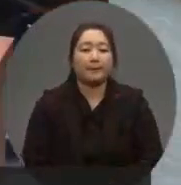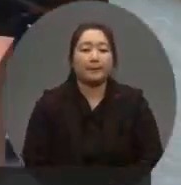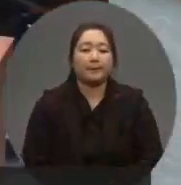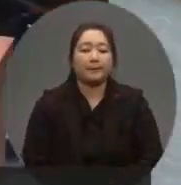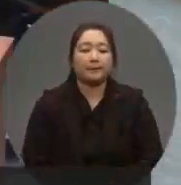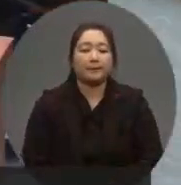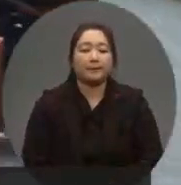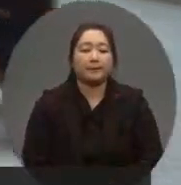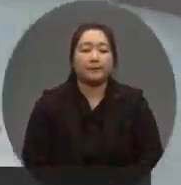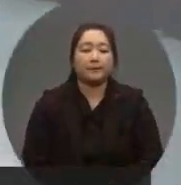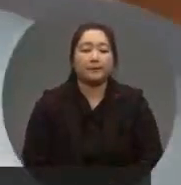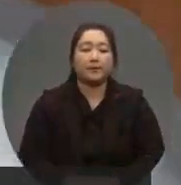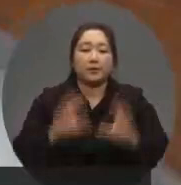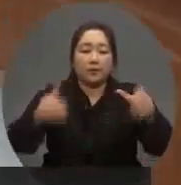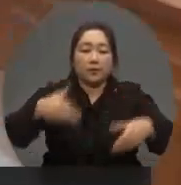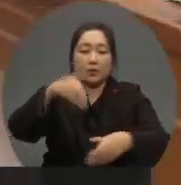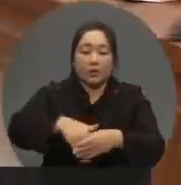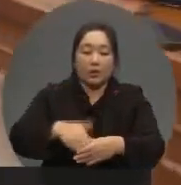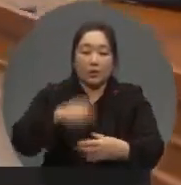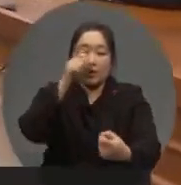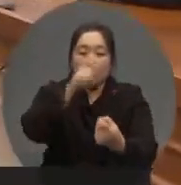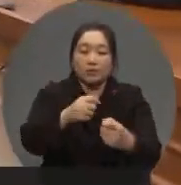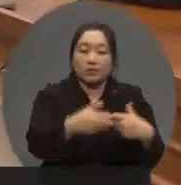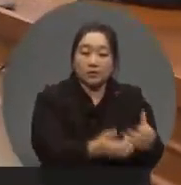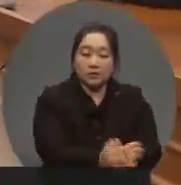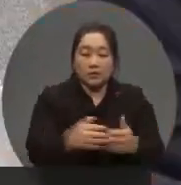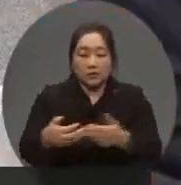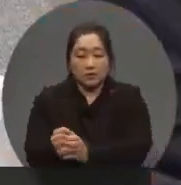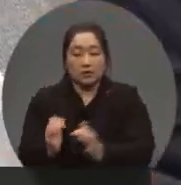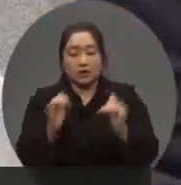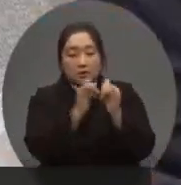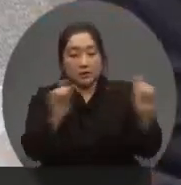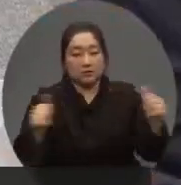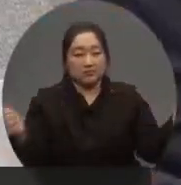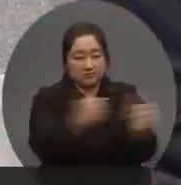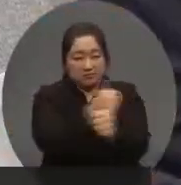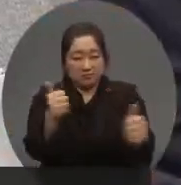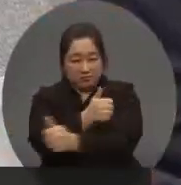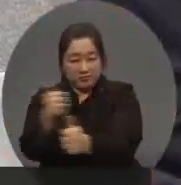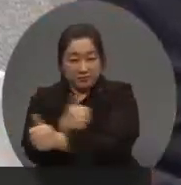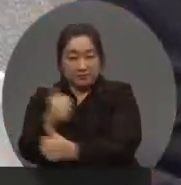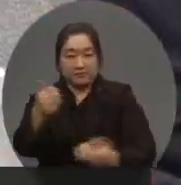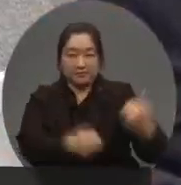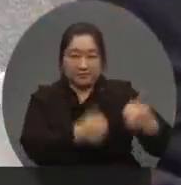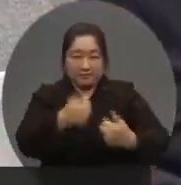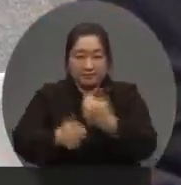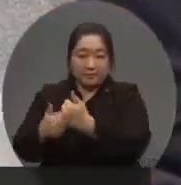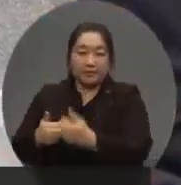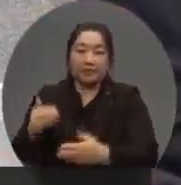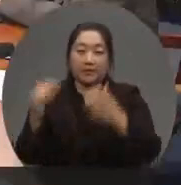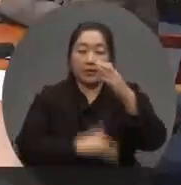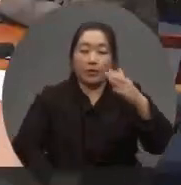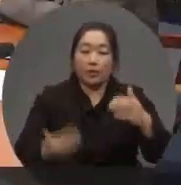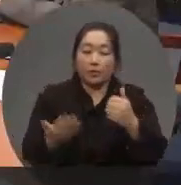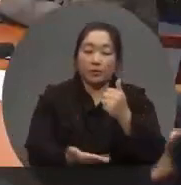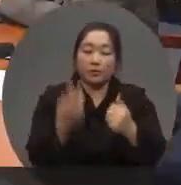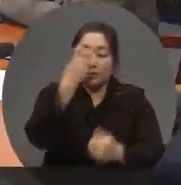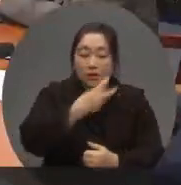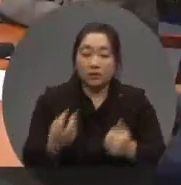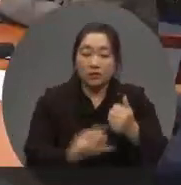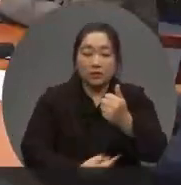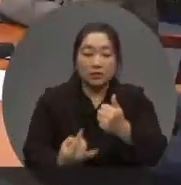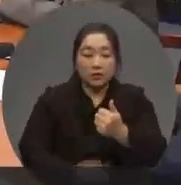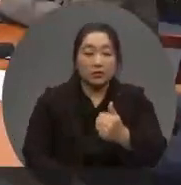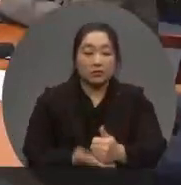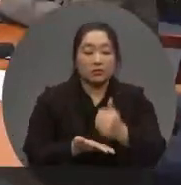정리했습니다 총선을 앞두고 여가 앞인 신경에 섰습니다 공천관리위원회를 해 의원들에